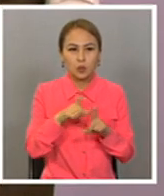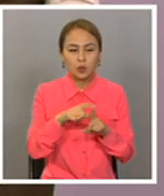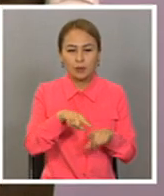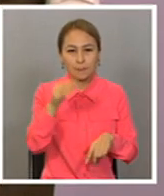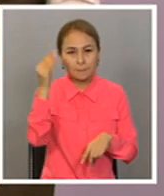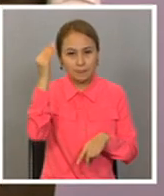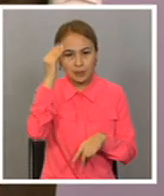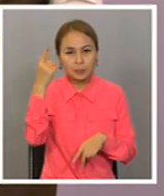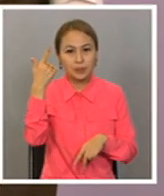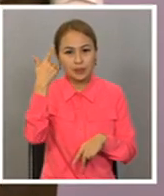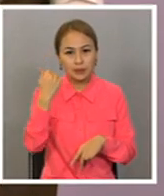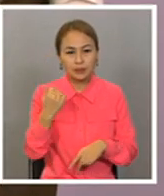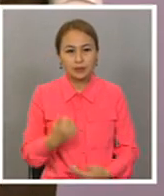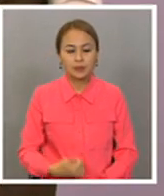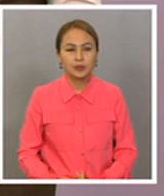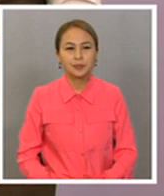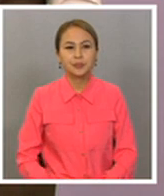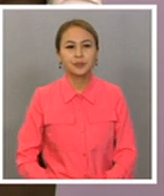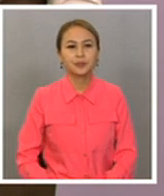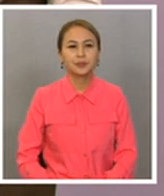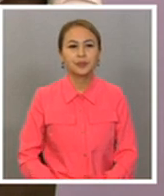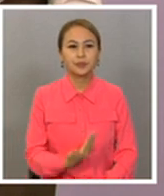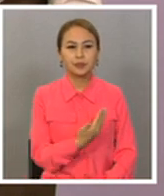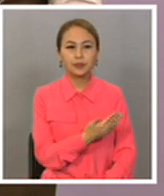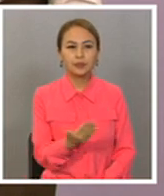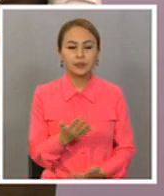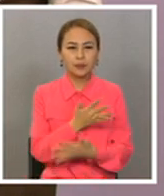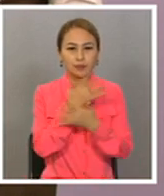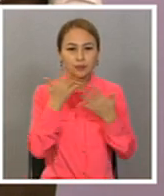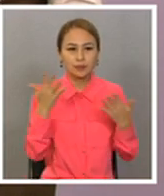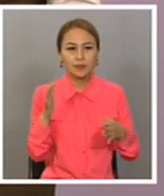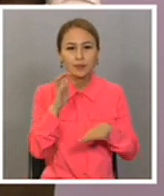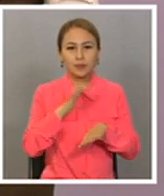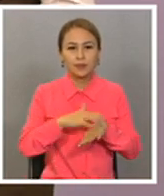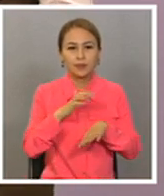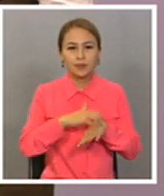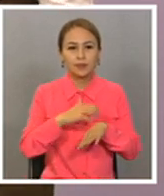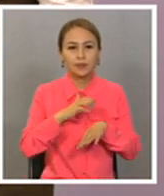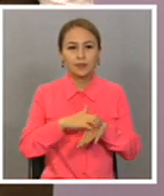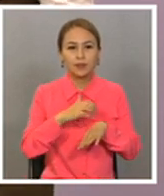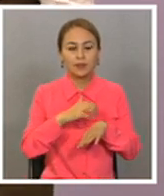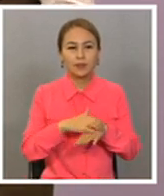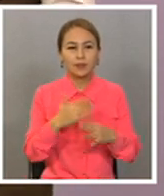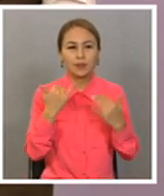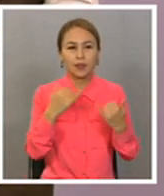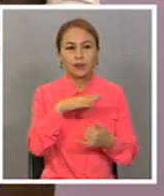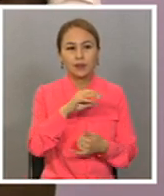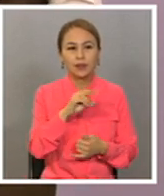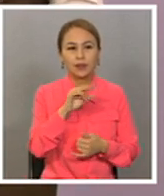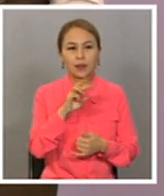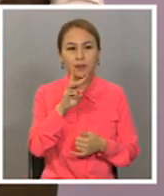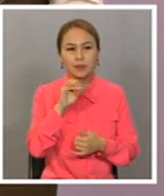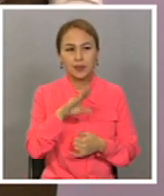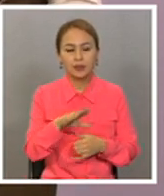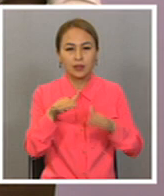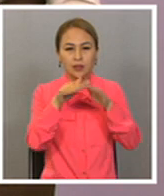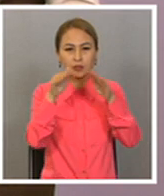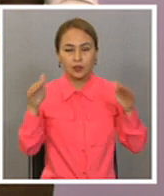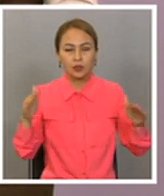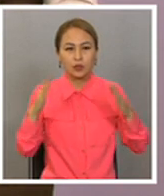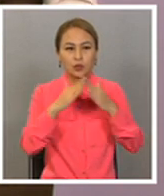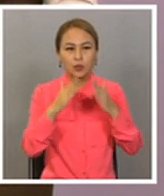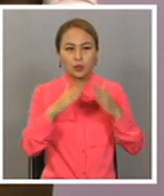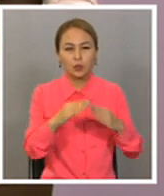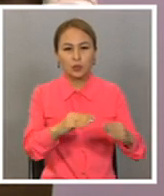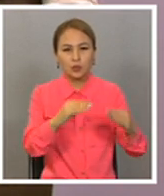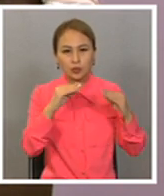ме? Ол үлкен сандық екен. Ал текемет киіз үйге төсейтін төсеніш